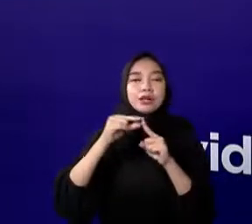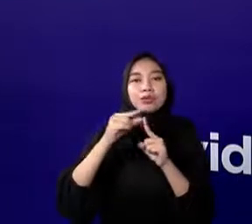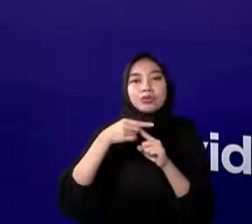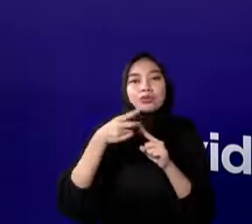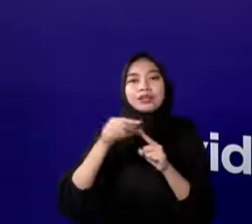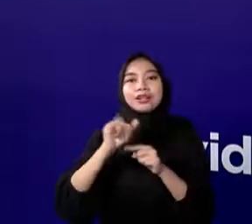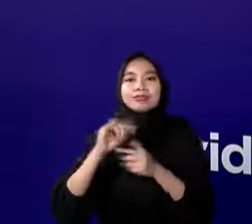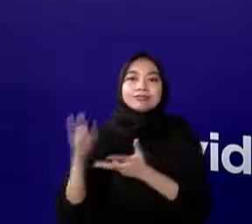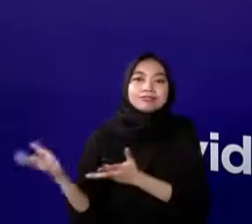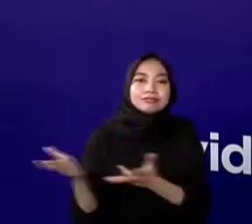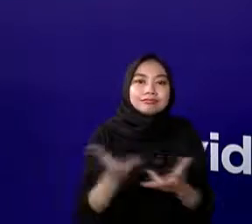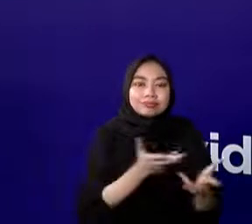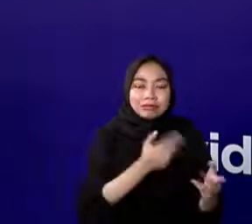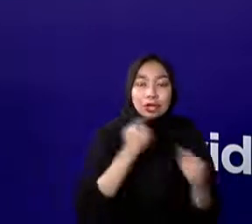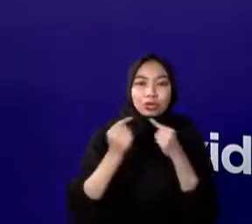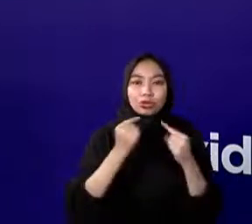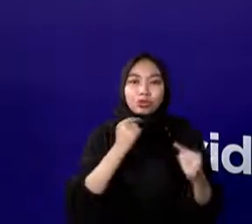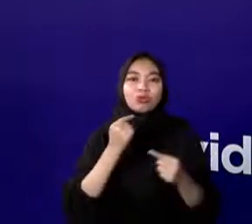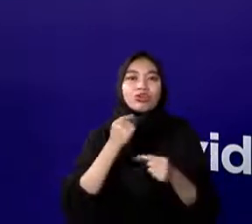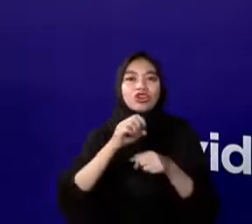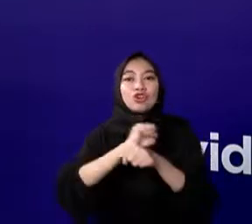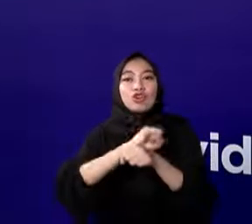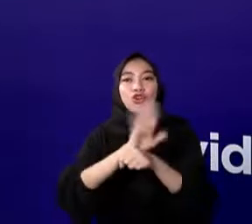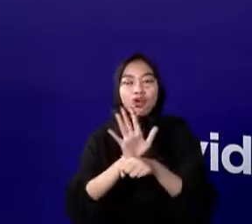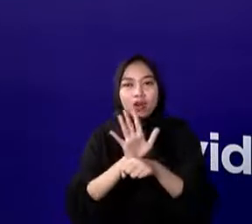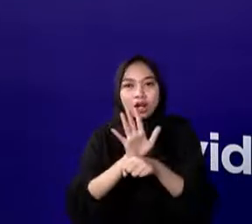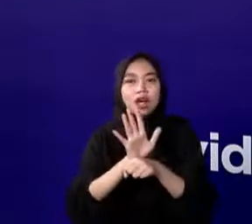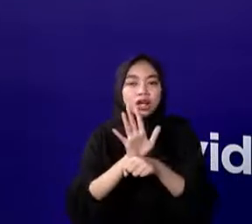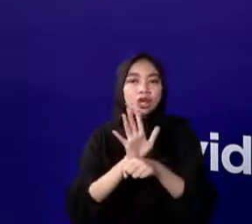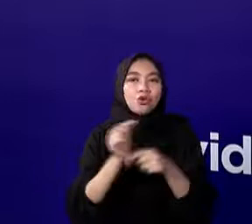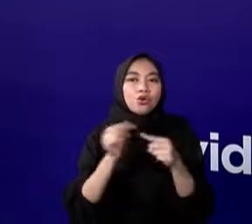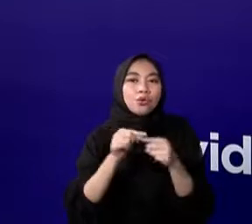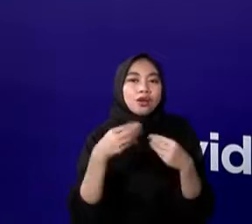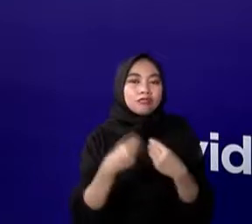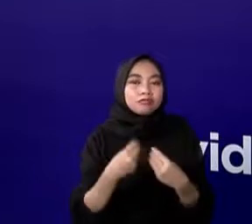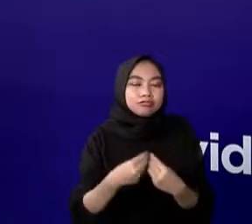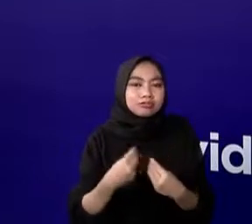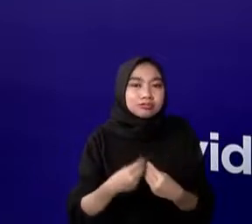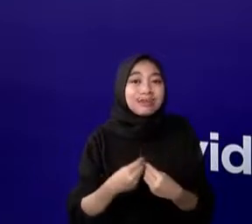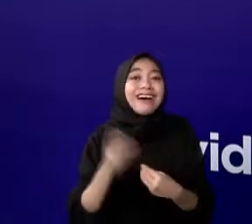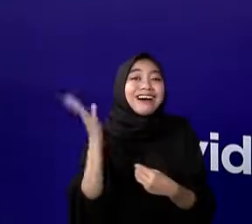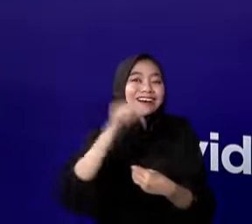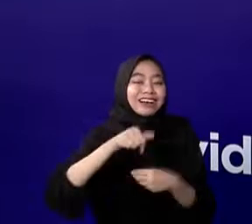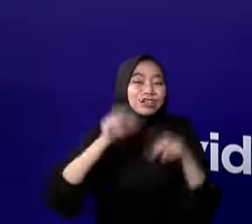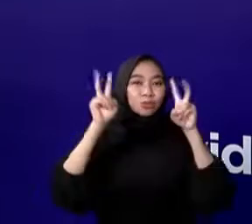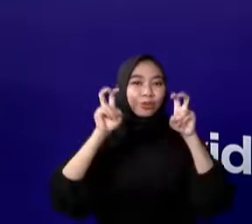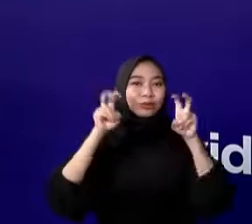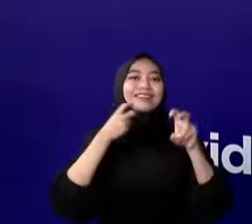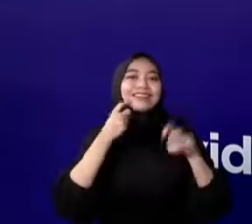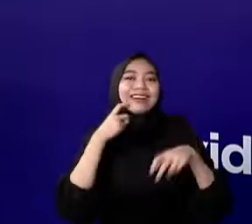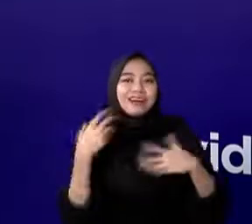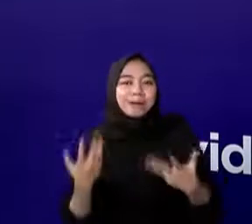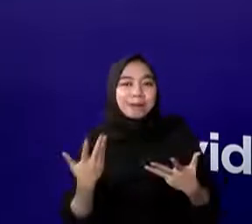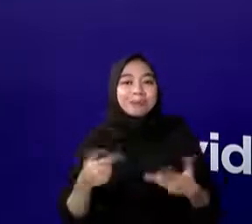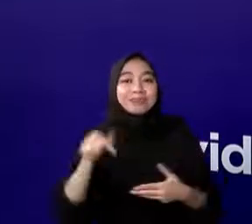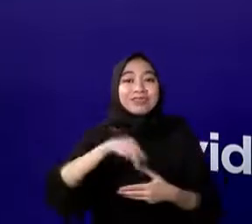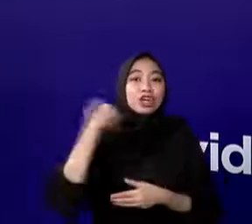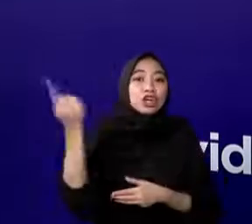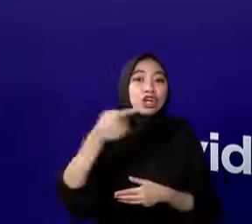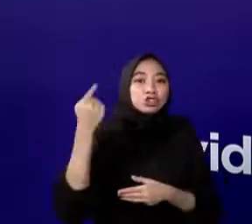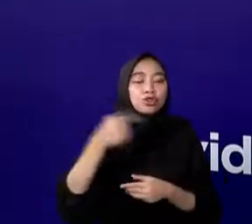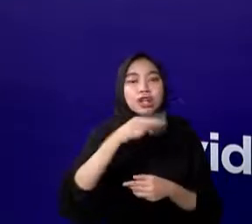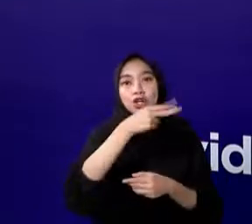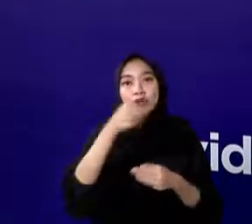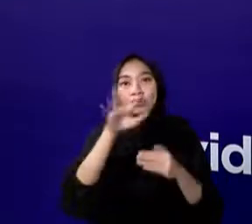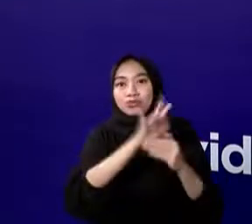dalam perbincangan COVID-19 dalam angka. Dan kali ini kita akan membahas mengenai kondisi COVID-19 nasional per